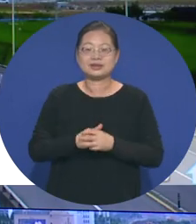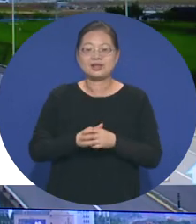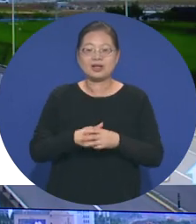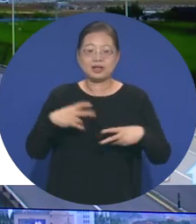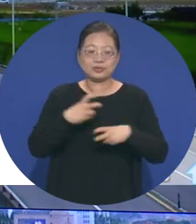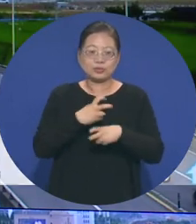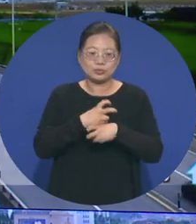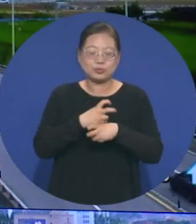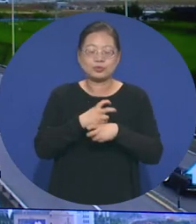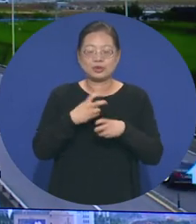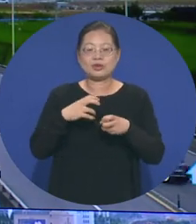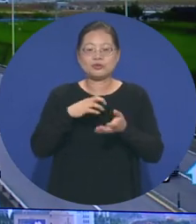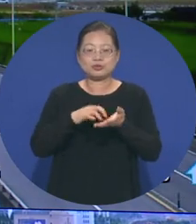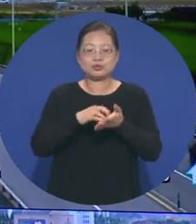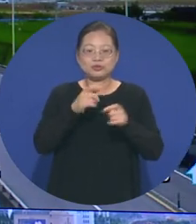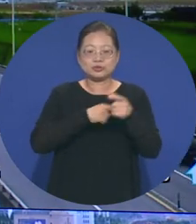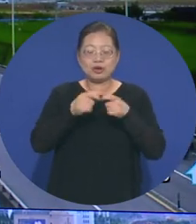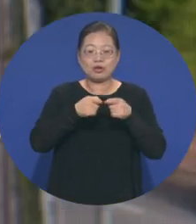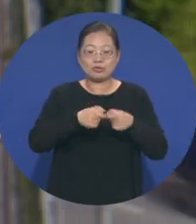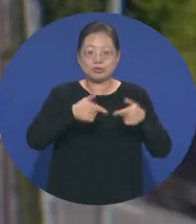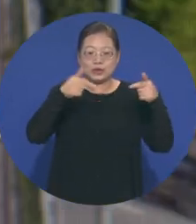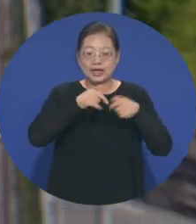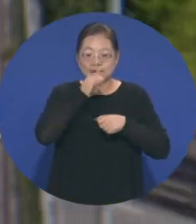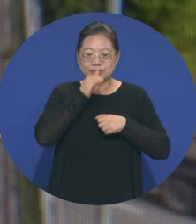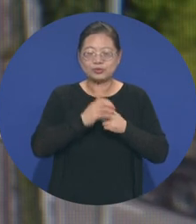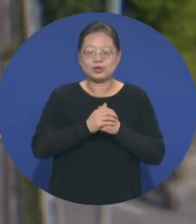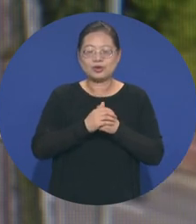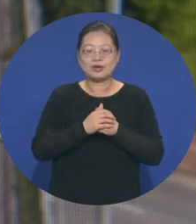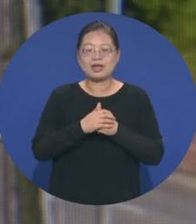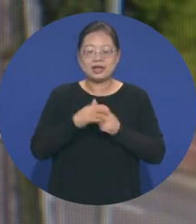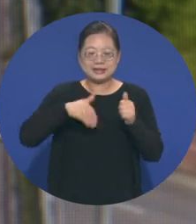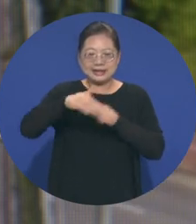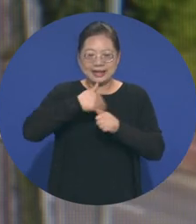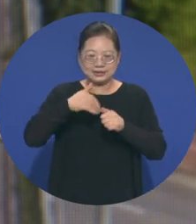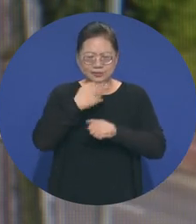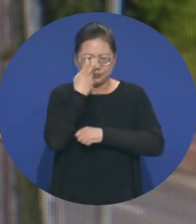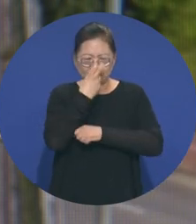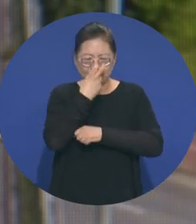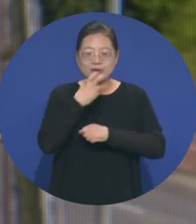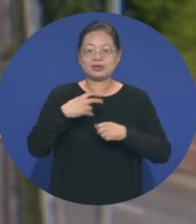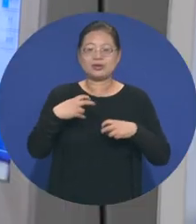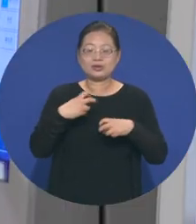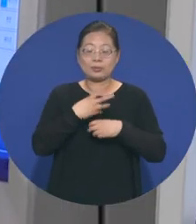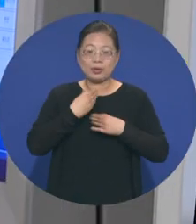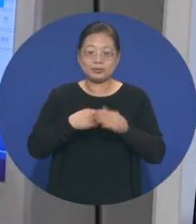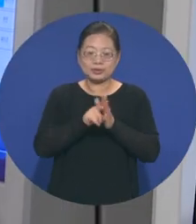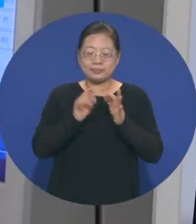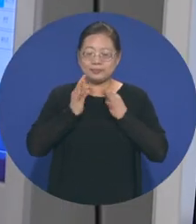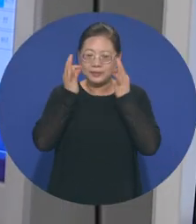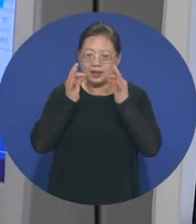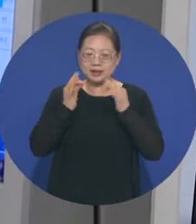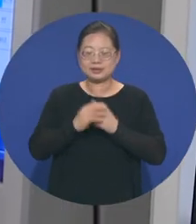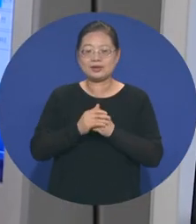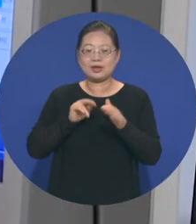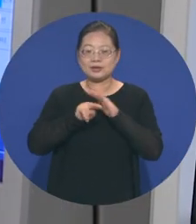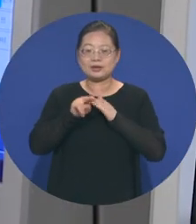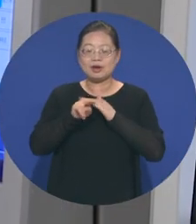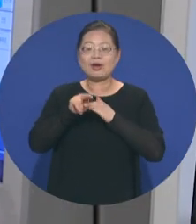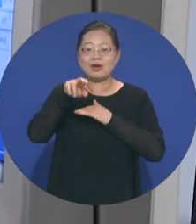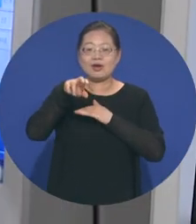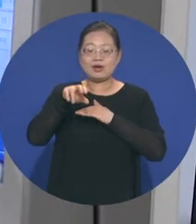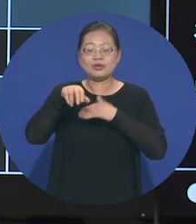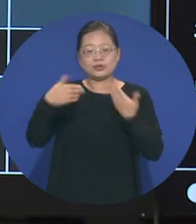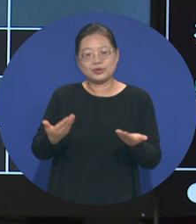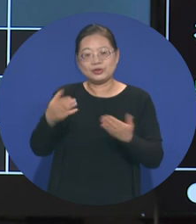대중교통 수송력 확대 상황실 운영 등 교통 편의를 위해 총력전을 펼칩니다 먼저 피서지와 휴양지를